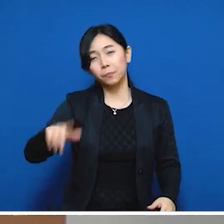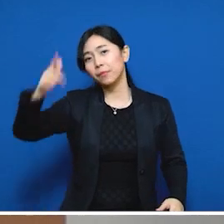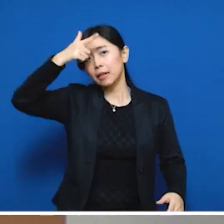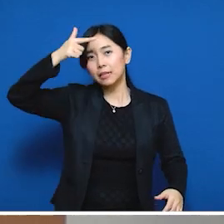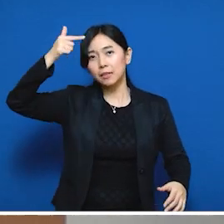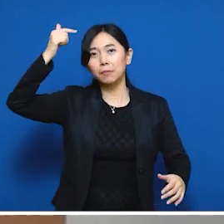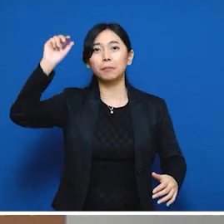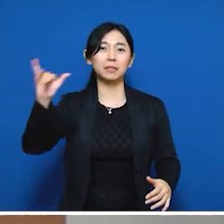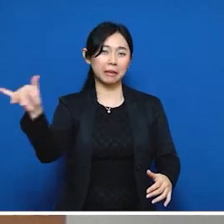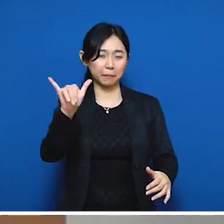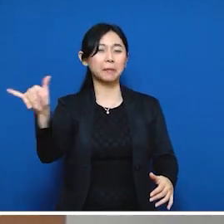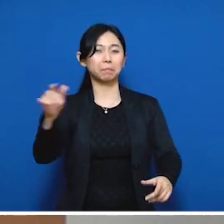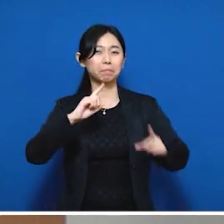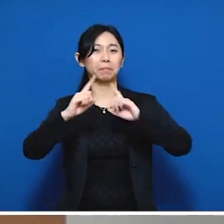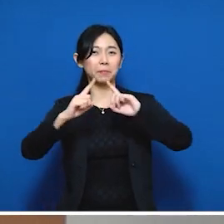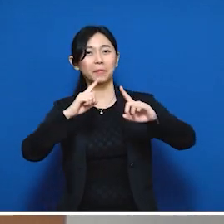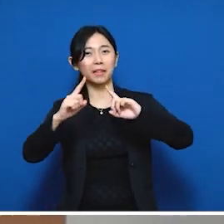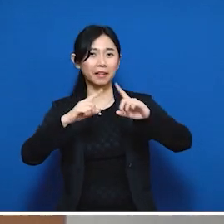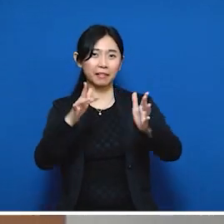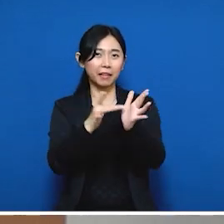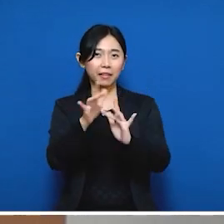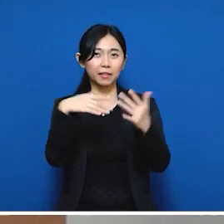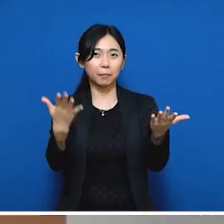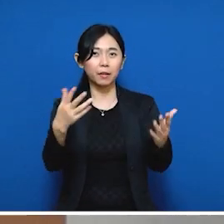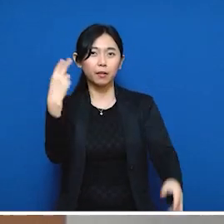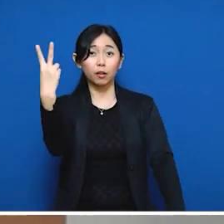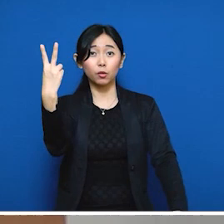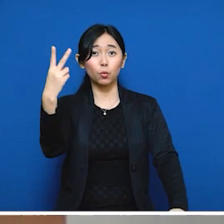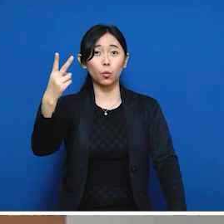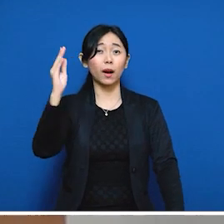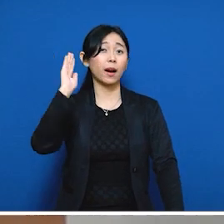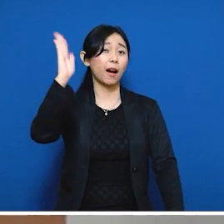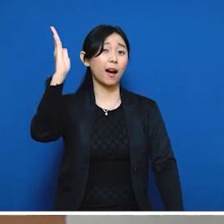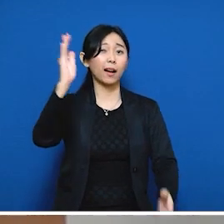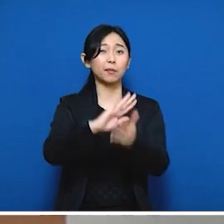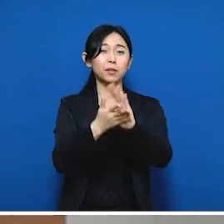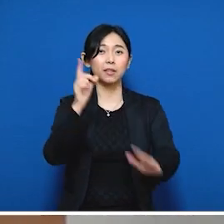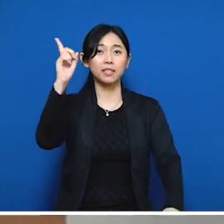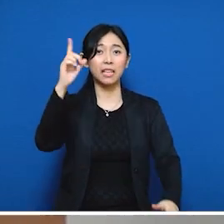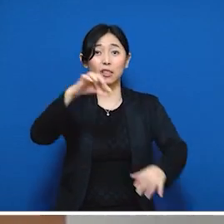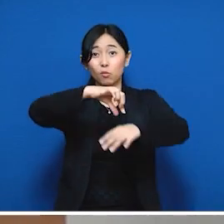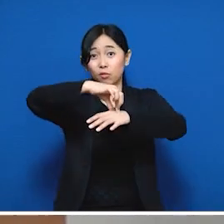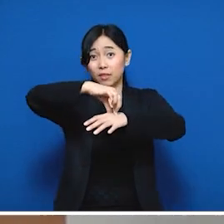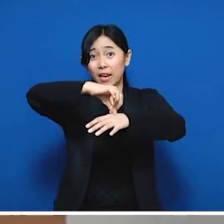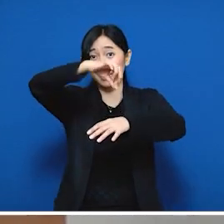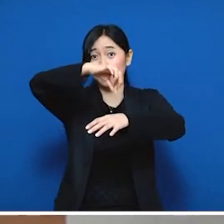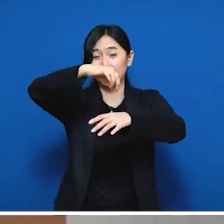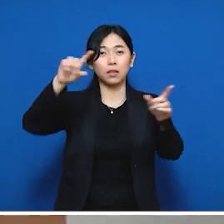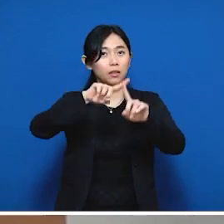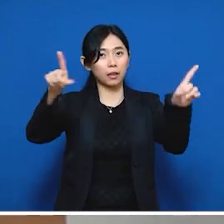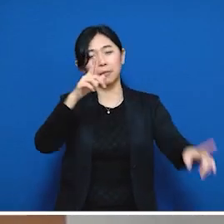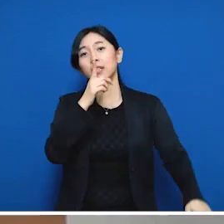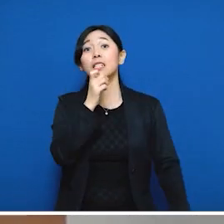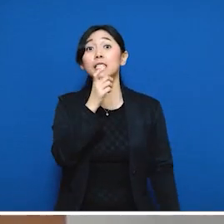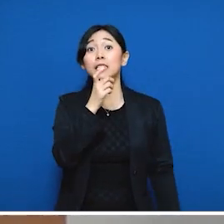Sebab demikianlah kata Nas, keduanya akan menjadi satu daging. Tetapi